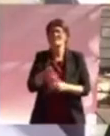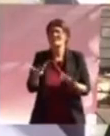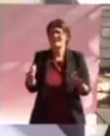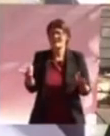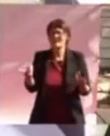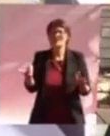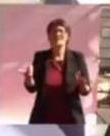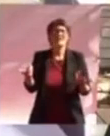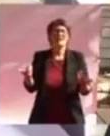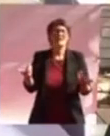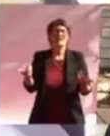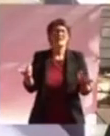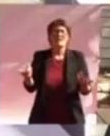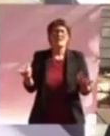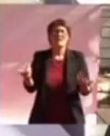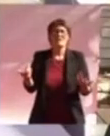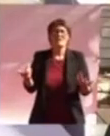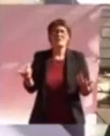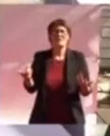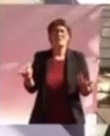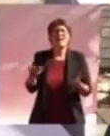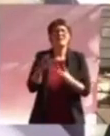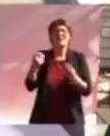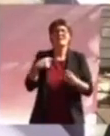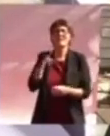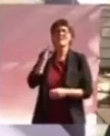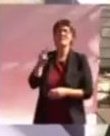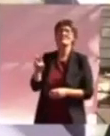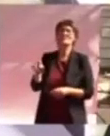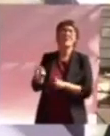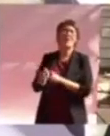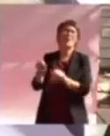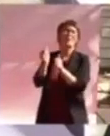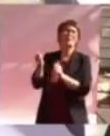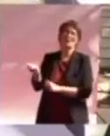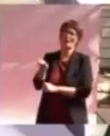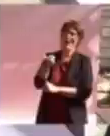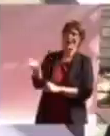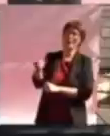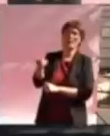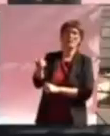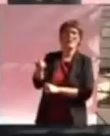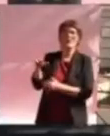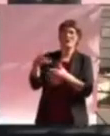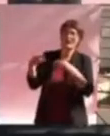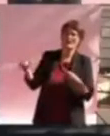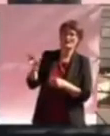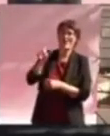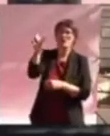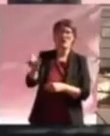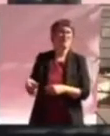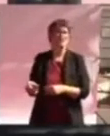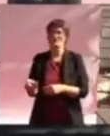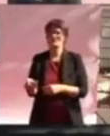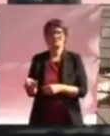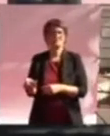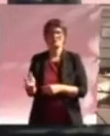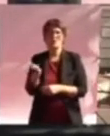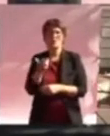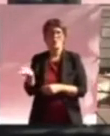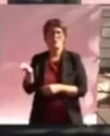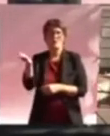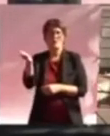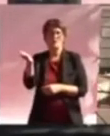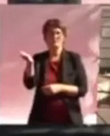numero interscambiabile e non come professionisti e persone e grazie anche a loro che il sistema sanitario ha detto